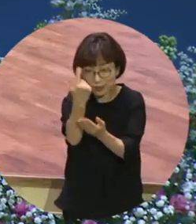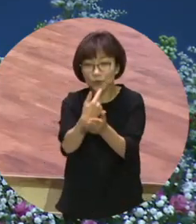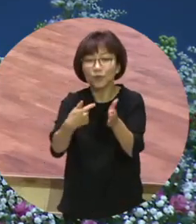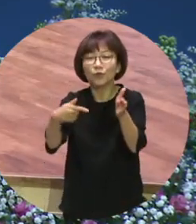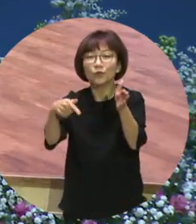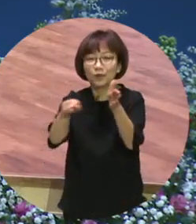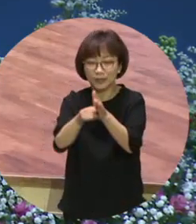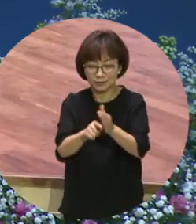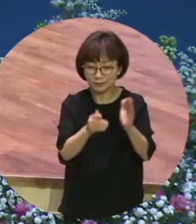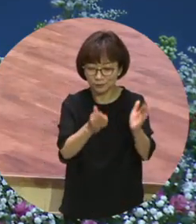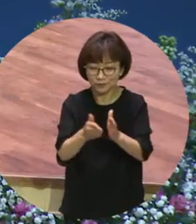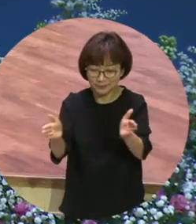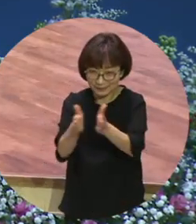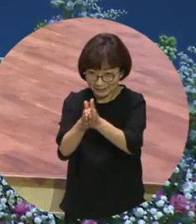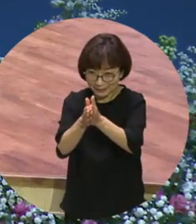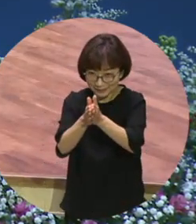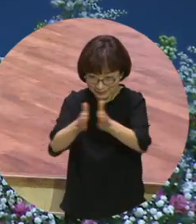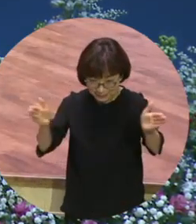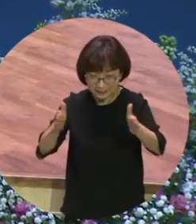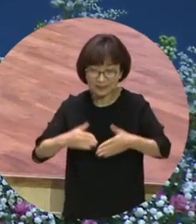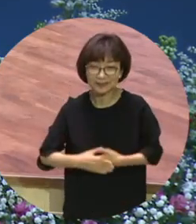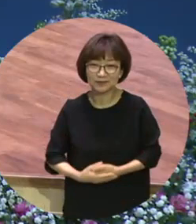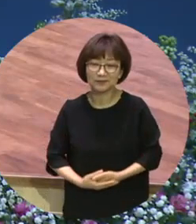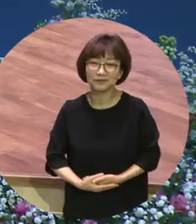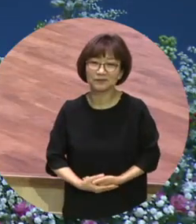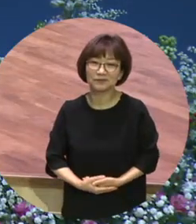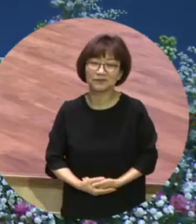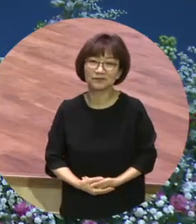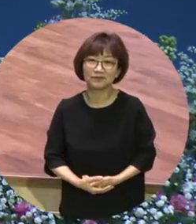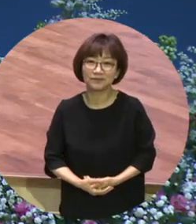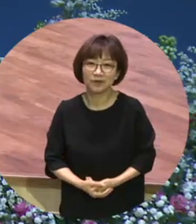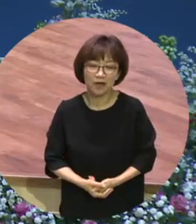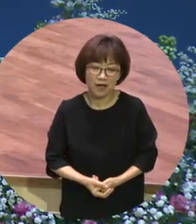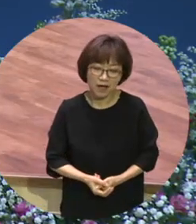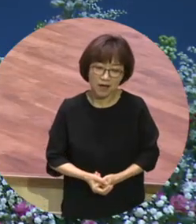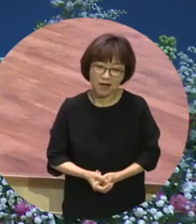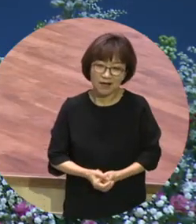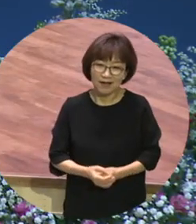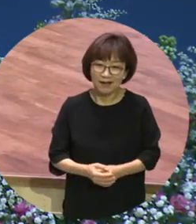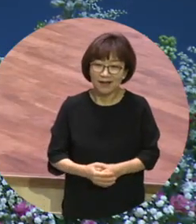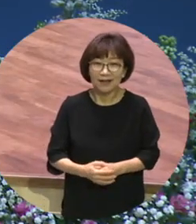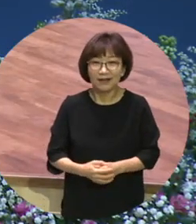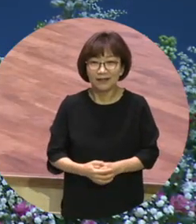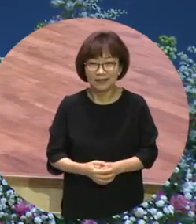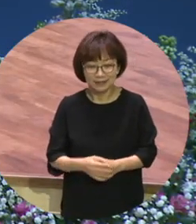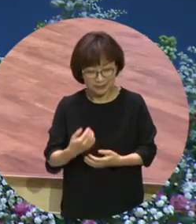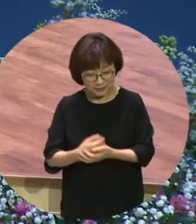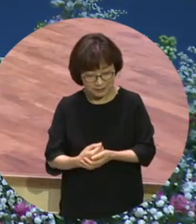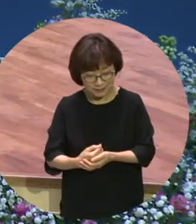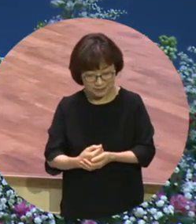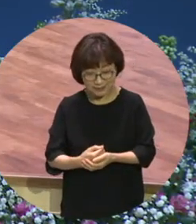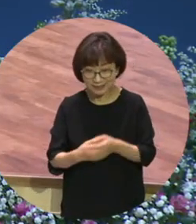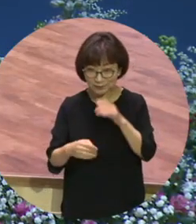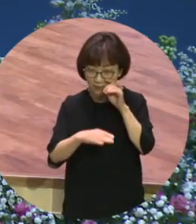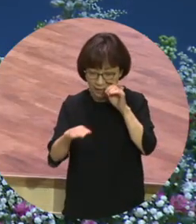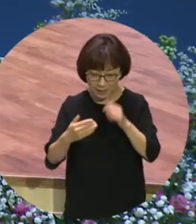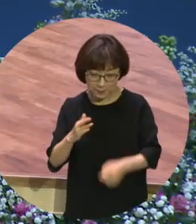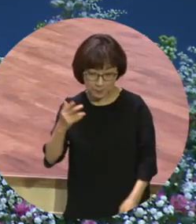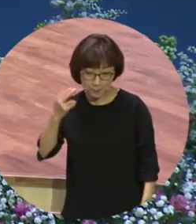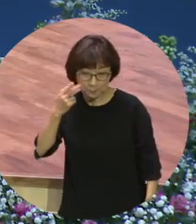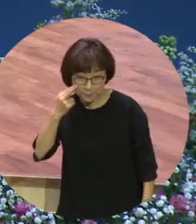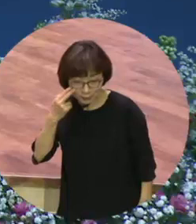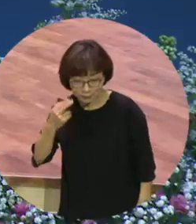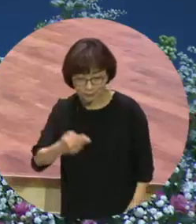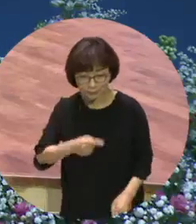발걸음을 디디게 되어졌습니다. 참으로 우여곡절이요. 우리 시대에 이렇게 이런 일이 일어났다는